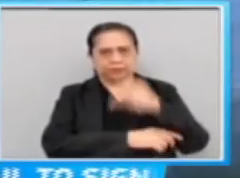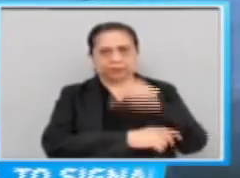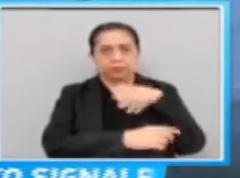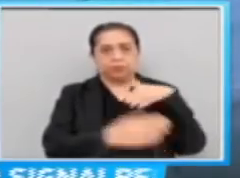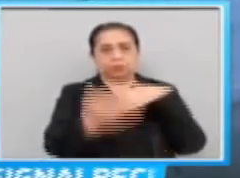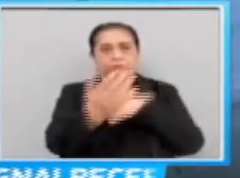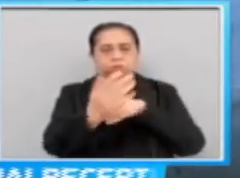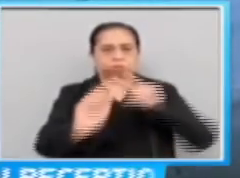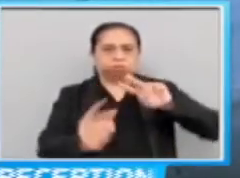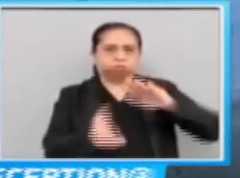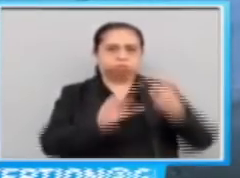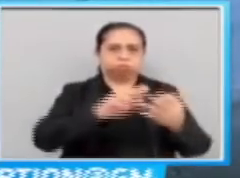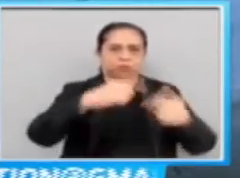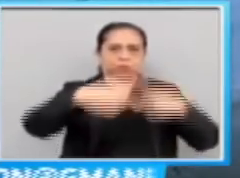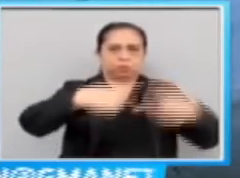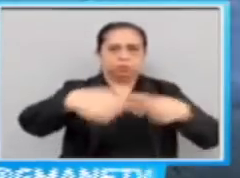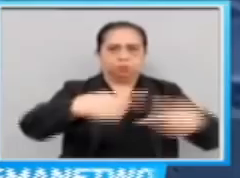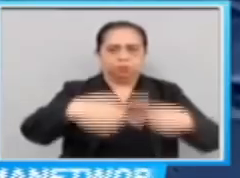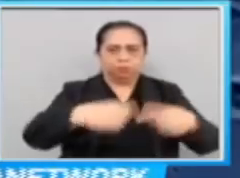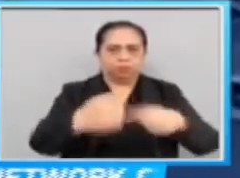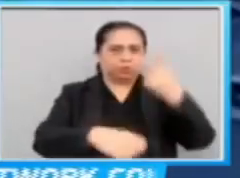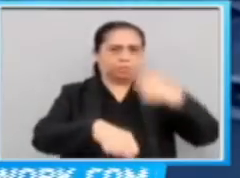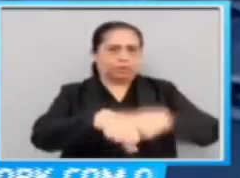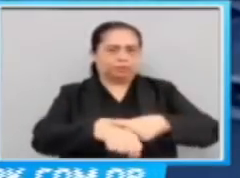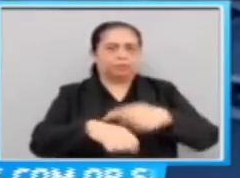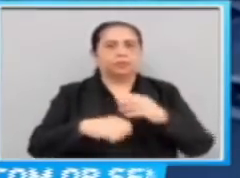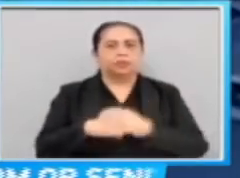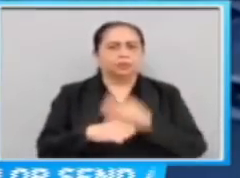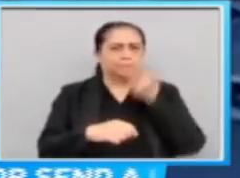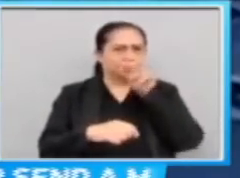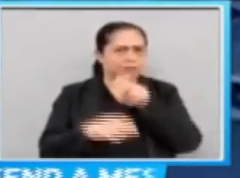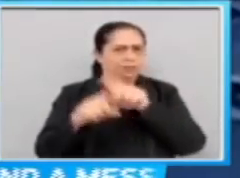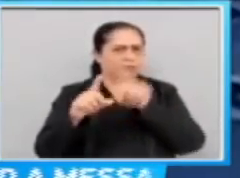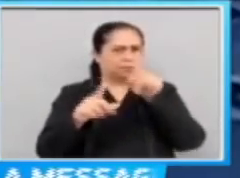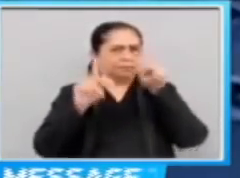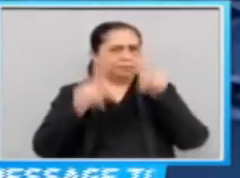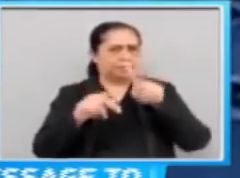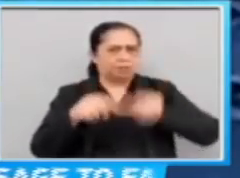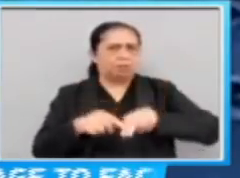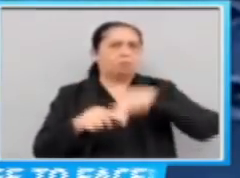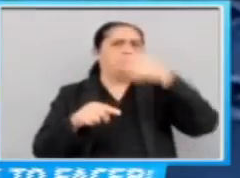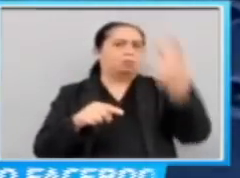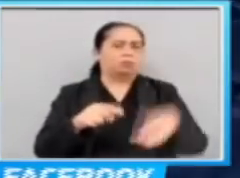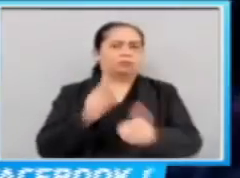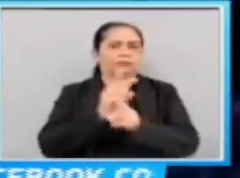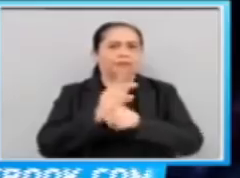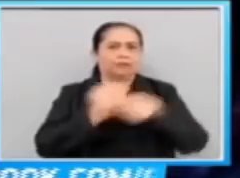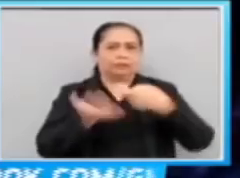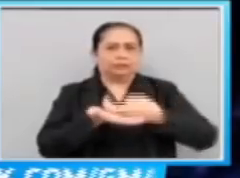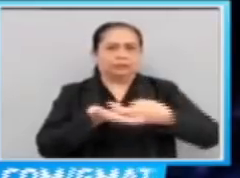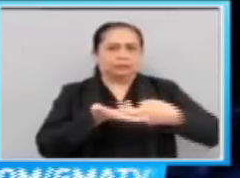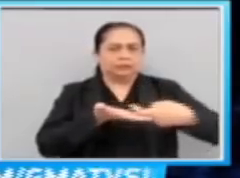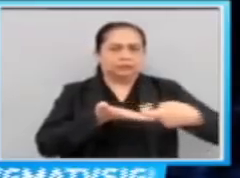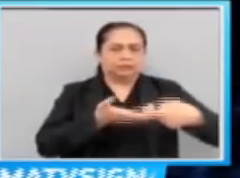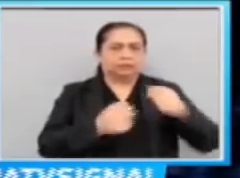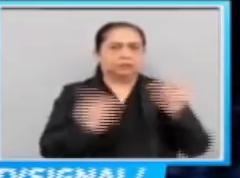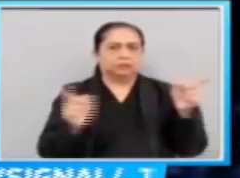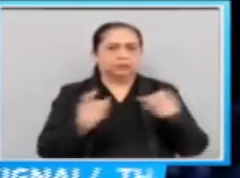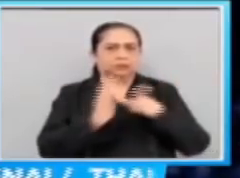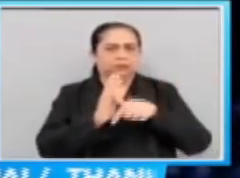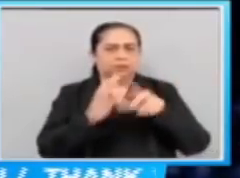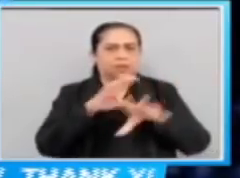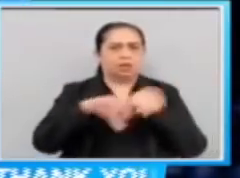ang van at nagpaikot-ikot pa ng 2 beses. Makikitang may isang tao na tumilapon mula sa van at gumapang sa kalsada. Ilang saglit pa lumabas ang